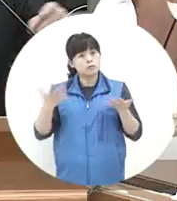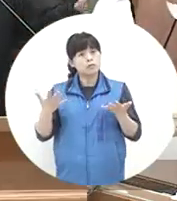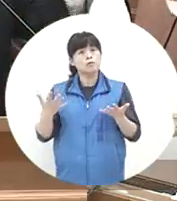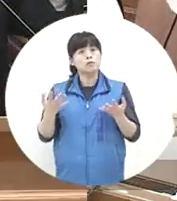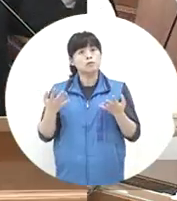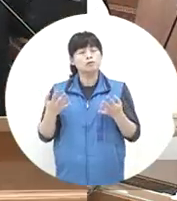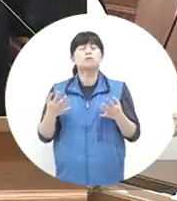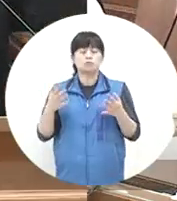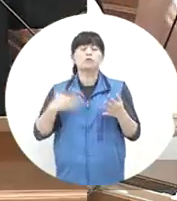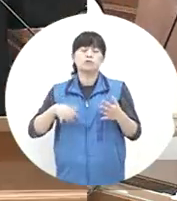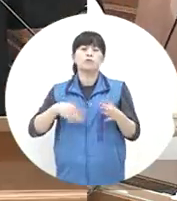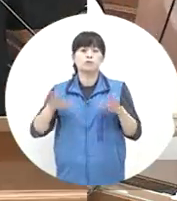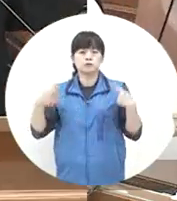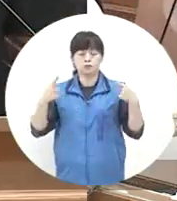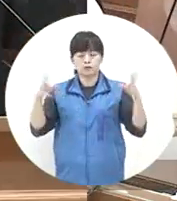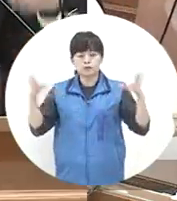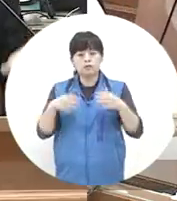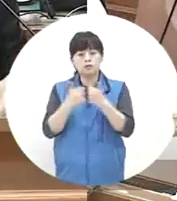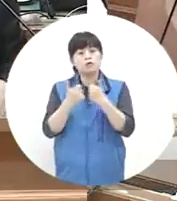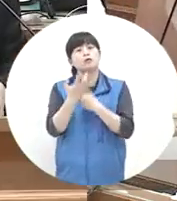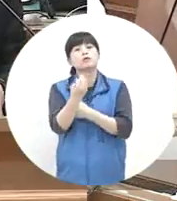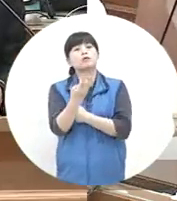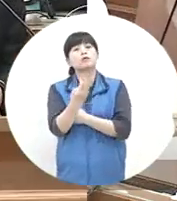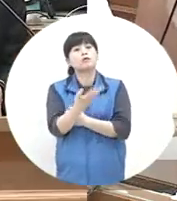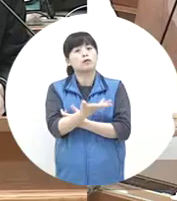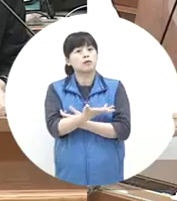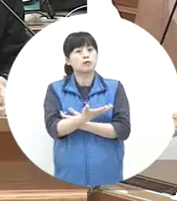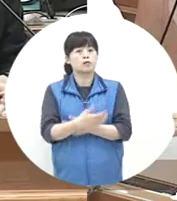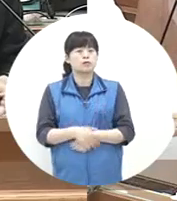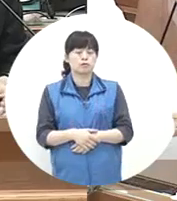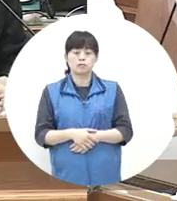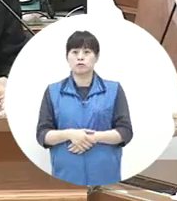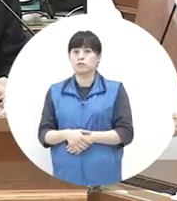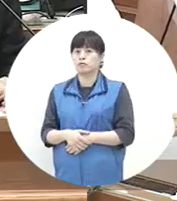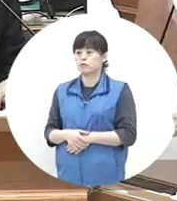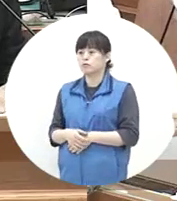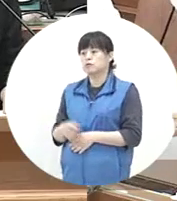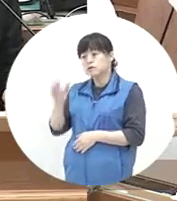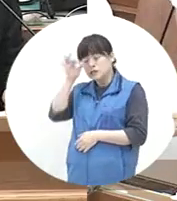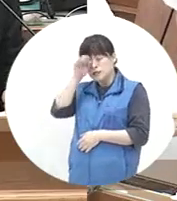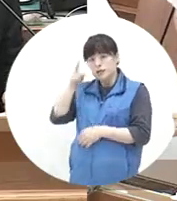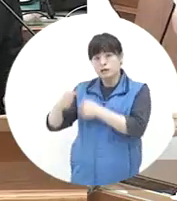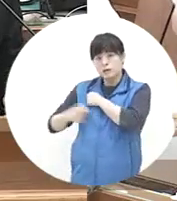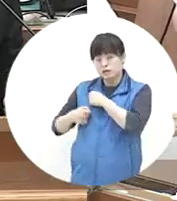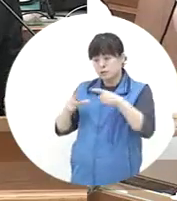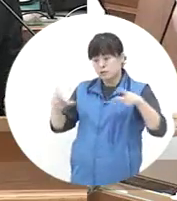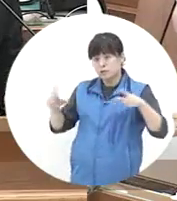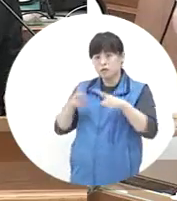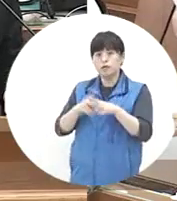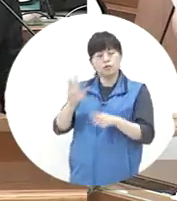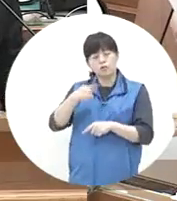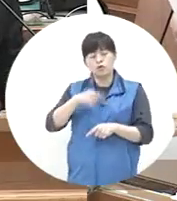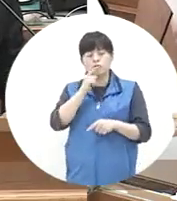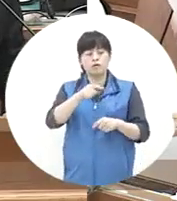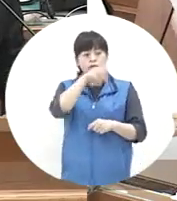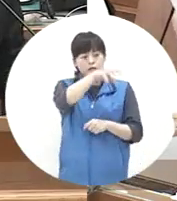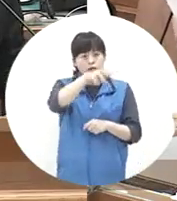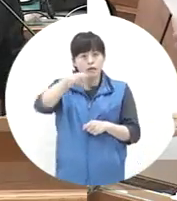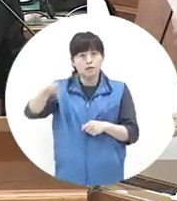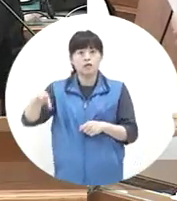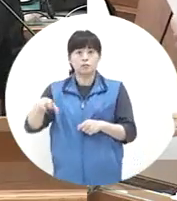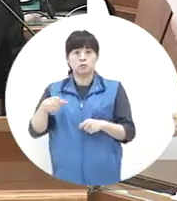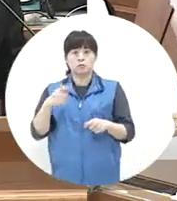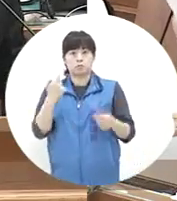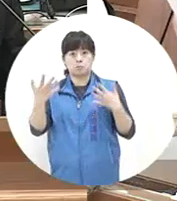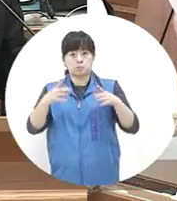概知道，因为我们经常有开会、啊。 多少？多少？大概有多少？ 多少？你要看那个部队是。 不是不是，我说那个单位是很明确的，都